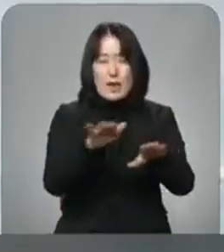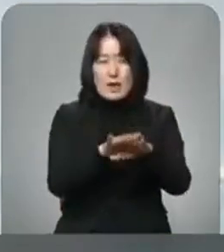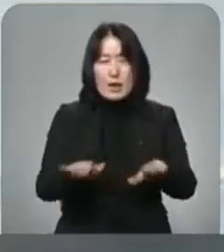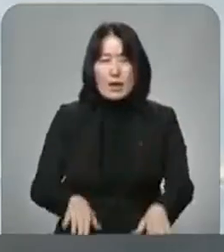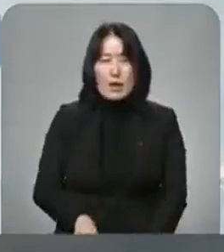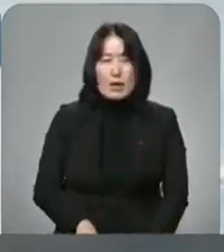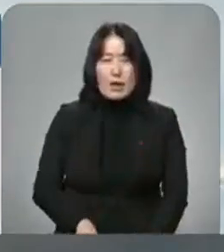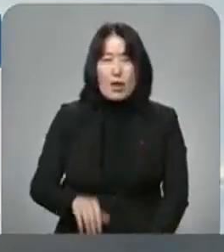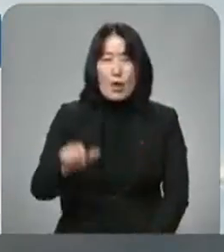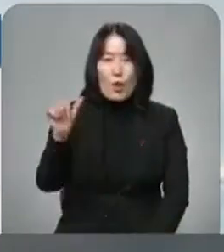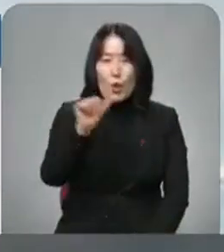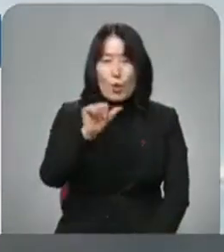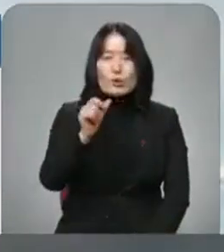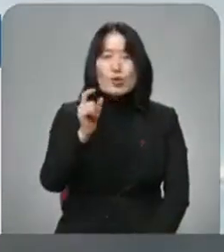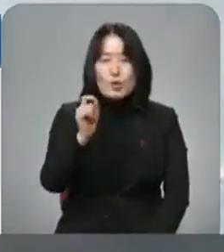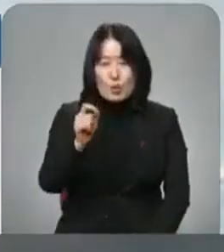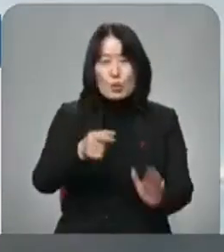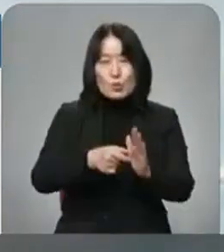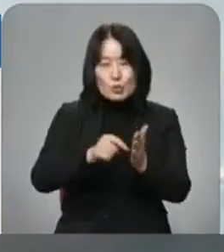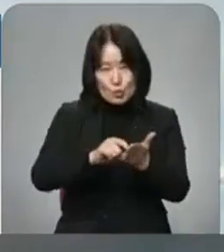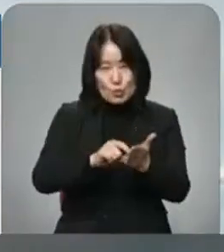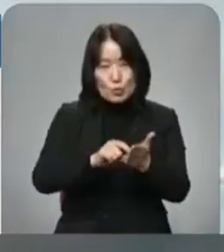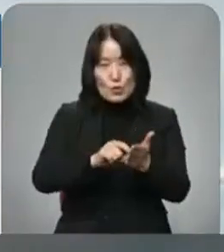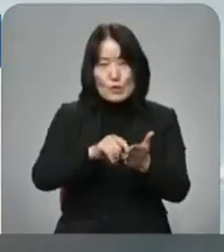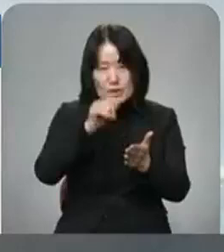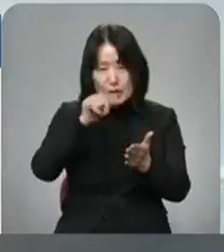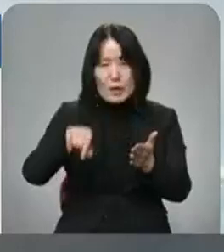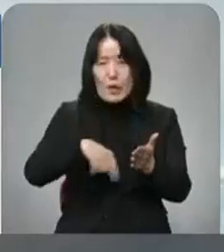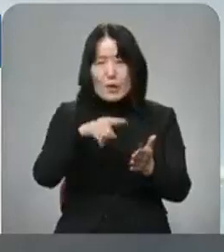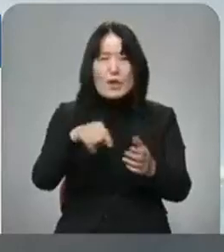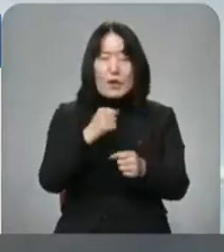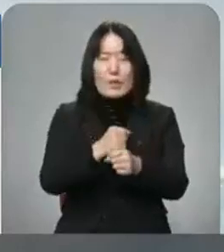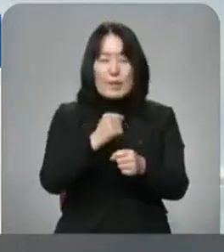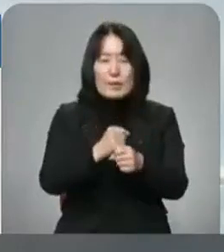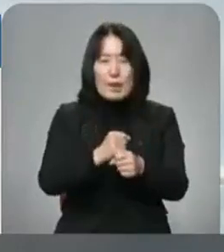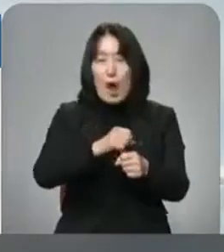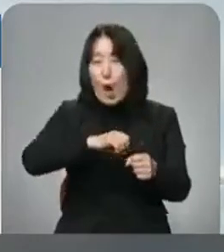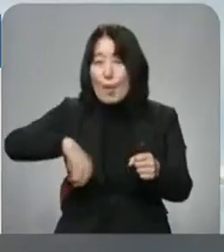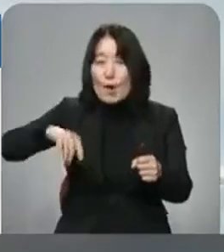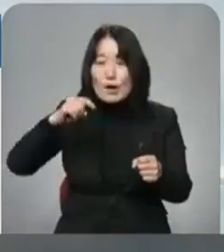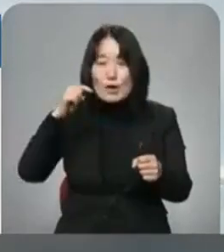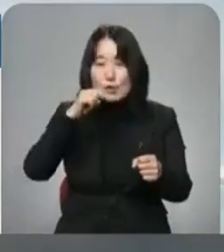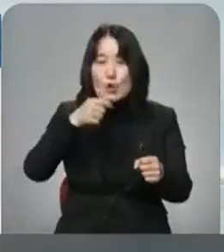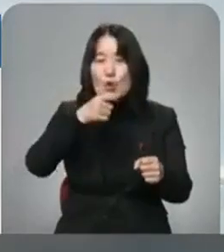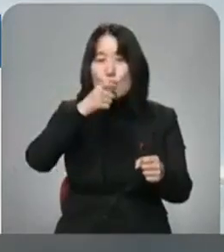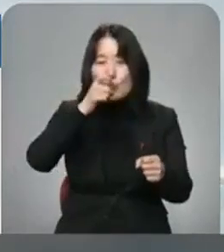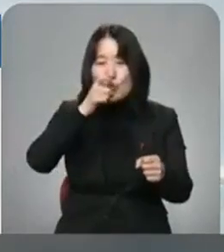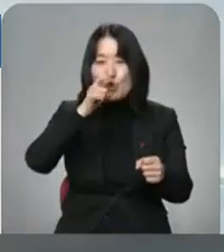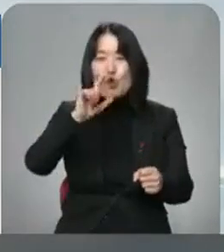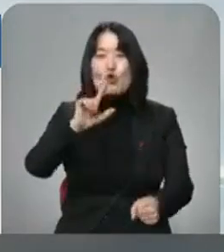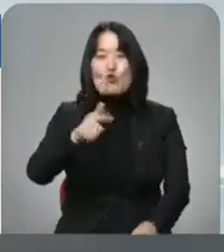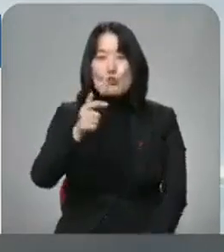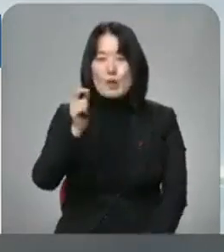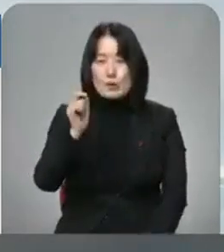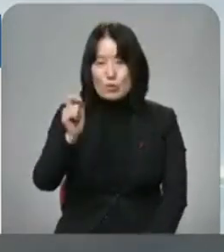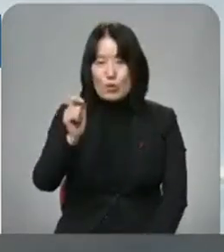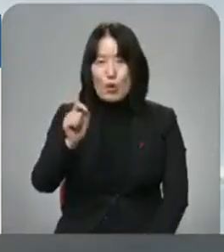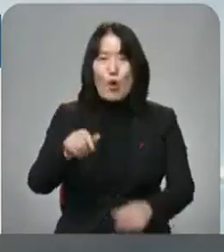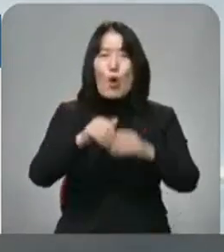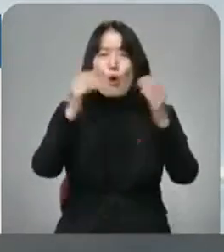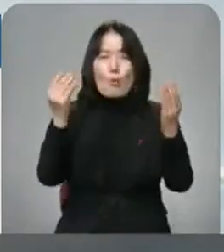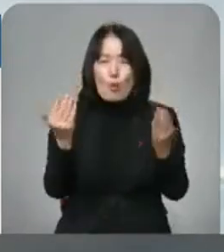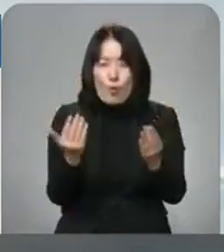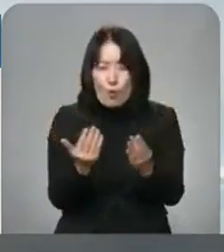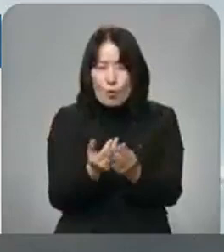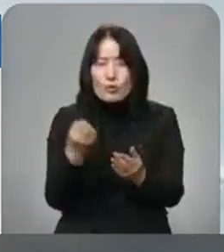정도 생각을 하시면 될 것 같고요. 거기서 생산되는 그 폐염수의 양이 저희들이 한 600톤 정도를 보고 있습니다. 그래서 거의 전량을